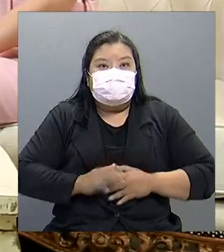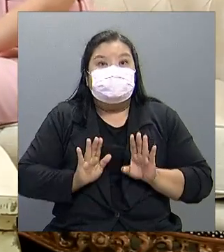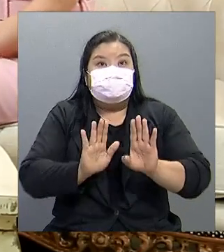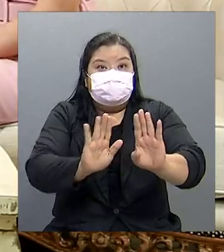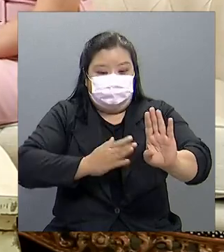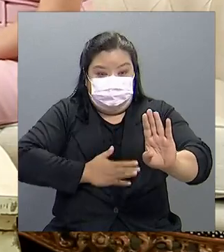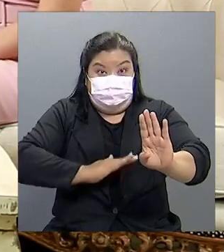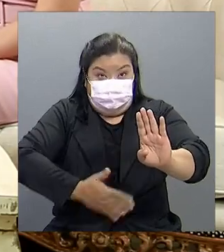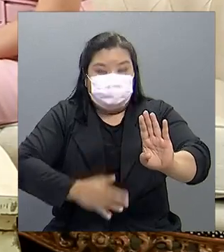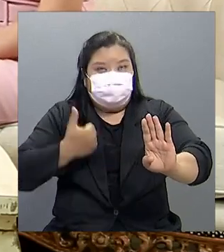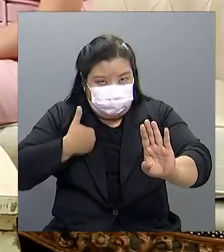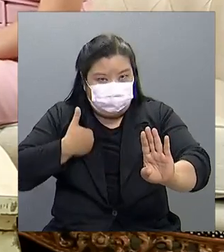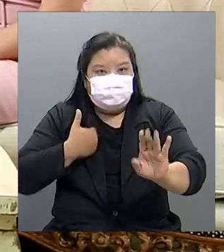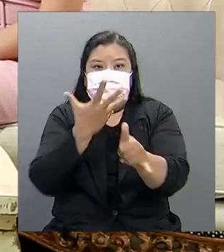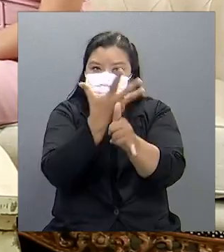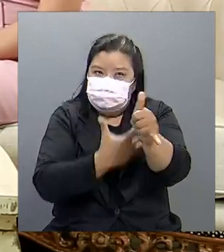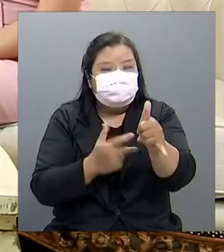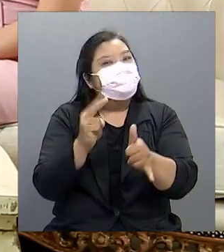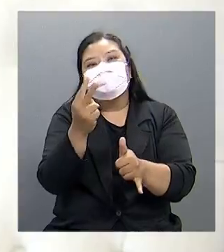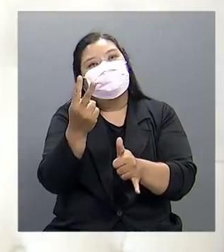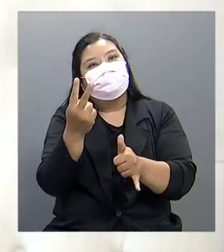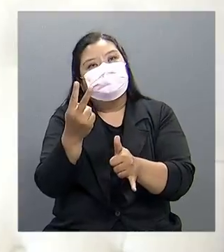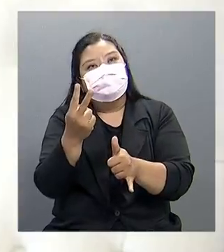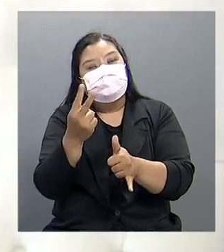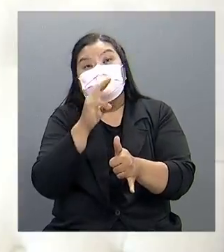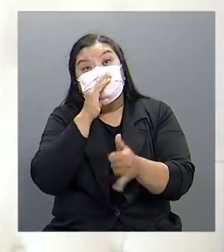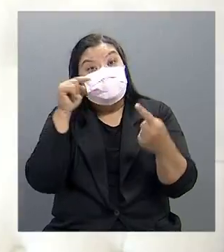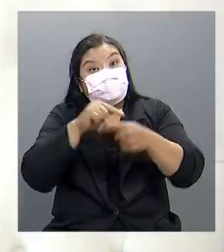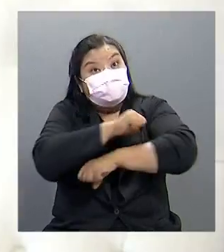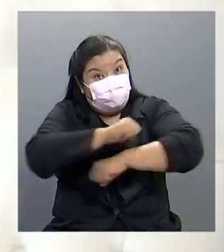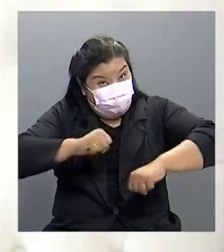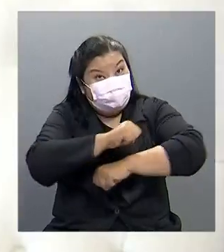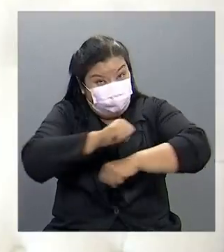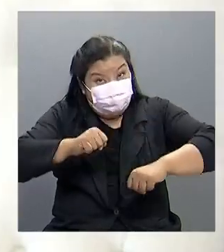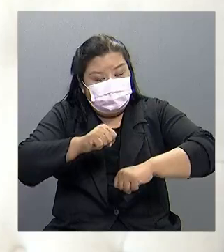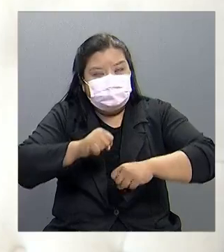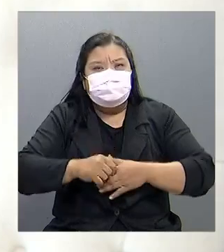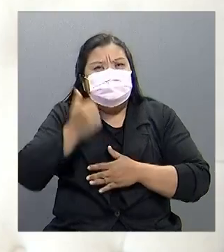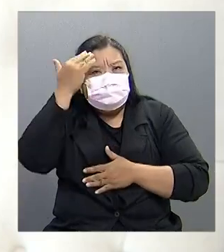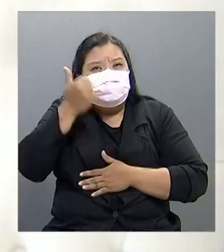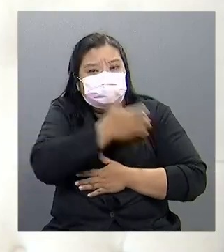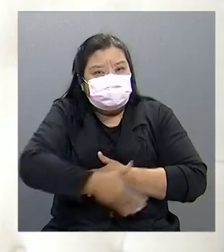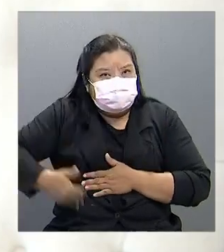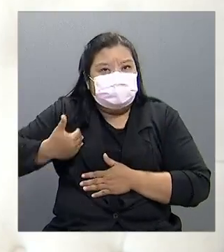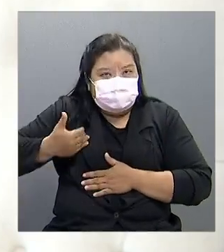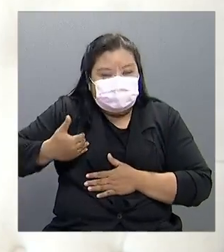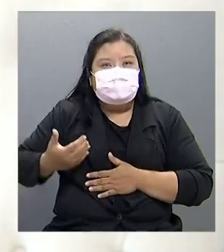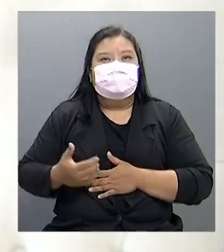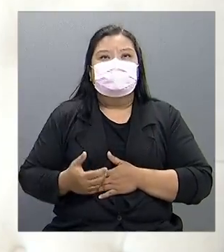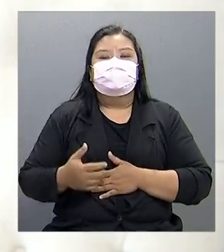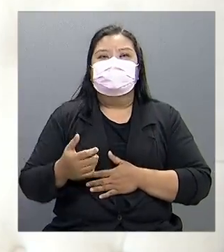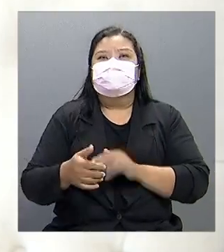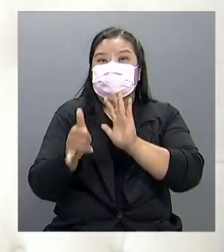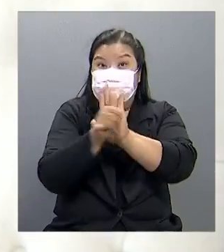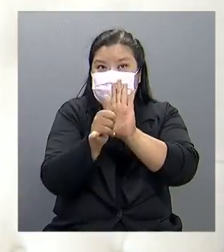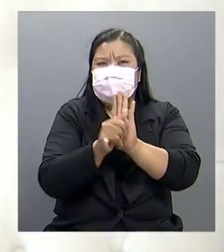ด้วยทำให้แข็งแรง ได้ทั้งสองด้านใช่ไหมฮะคือร่างกายเราเนี่ยมันมีตัวซัพพอร์ตหลังอยู่แค่ด้านหน้ากับด้านหลังเพราะฉะนั้นถ้าเราฝึกด้านหลังแข็ง